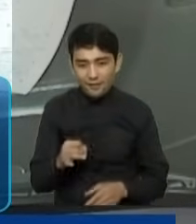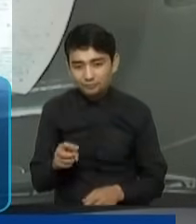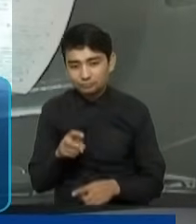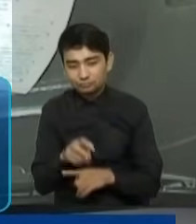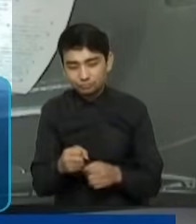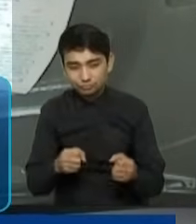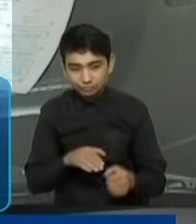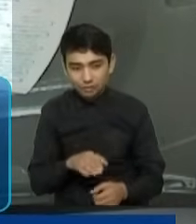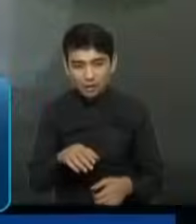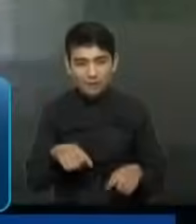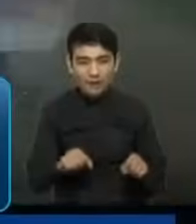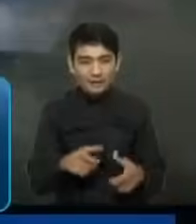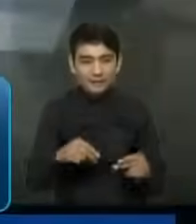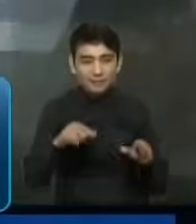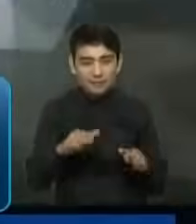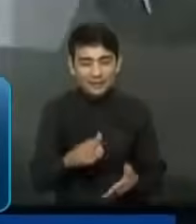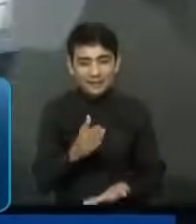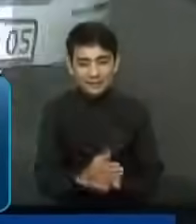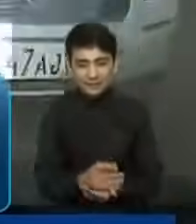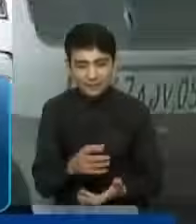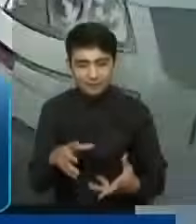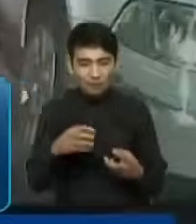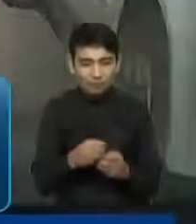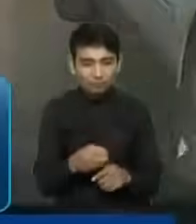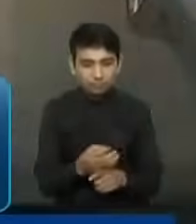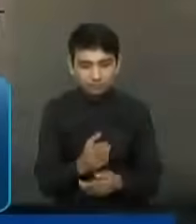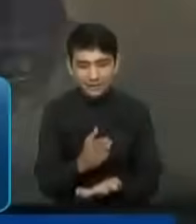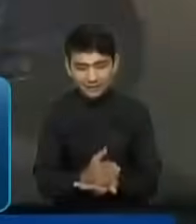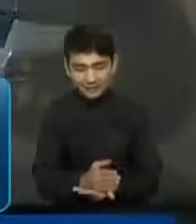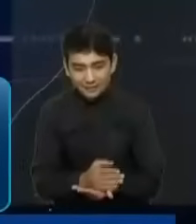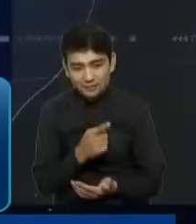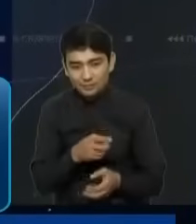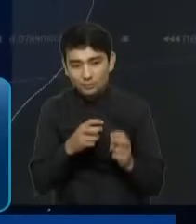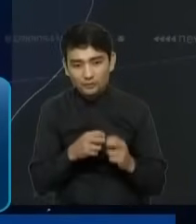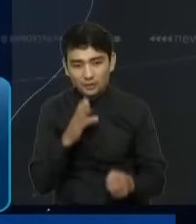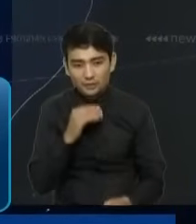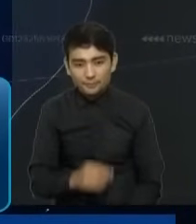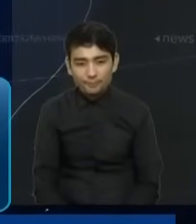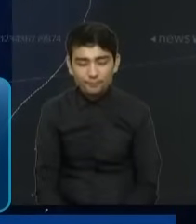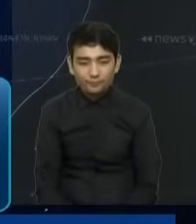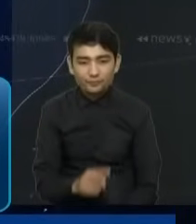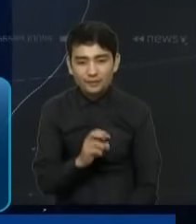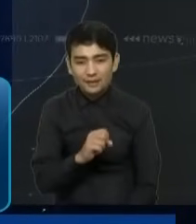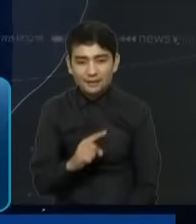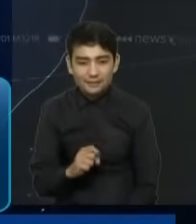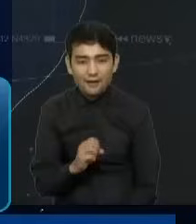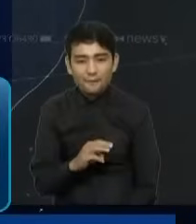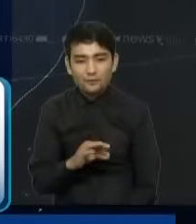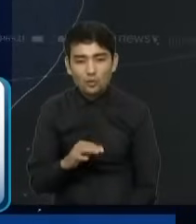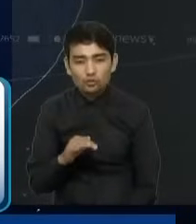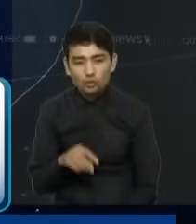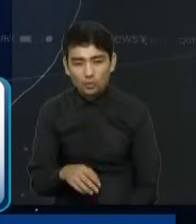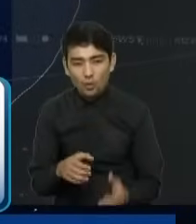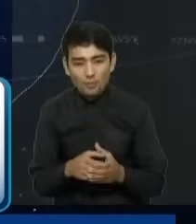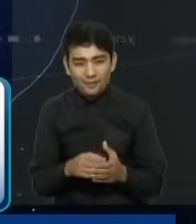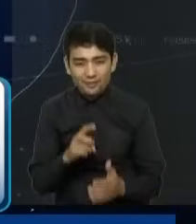могут мотоциклы на тех станциях, где есть универсальный тормозной стенд. Казавтожол, национальная компания, на сегодняшний день у